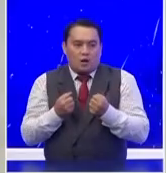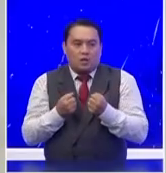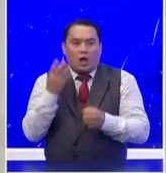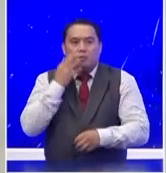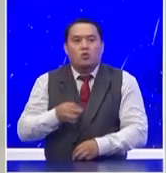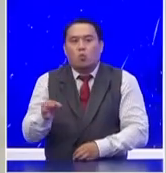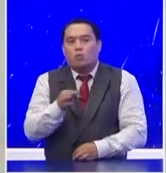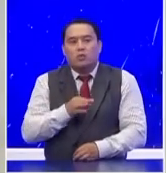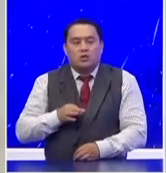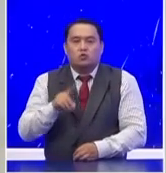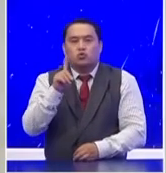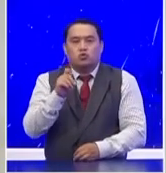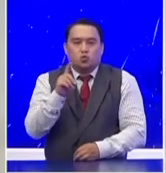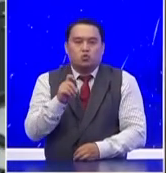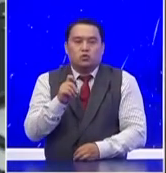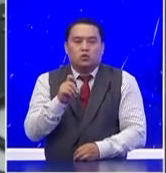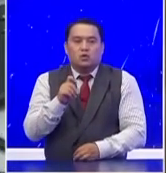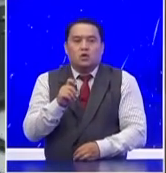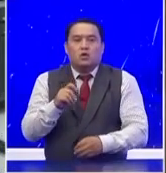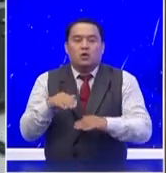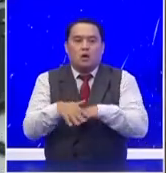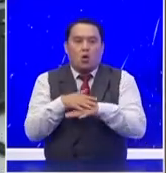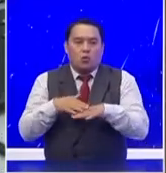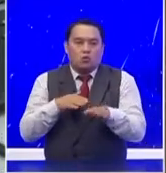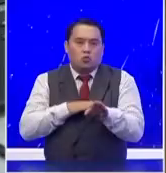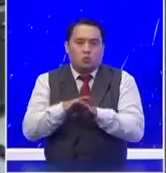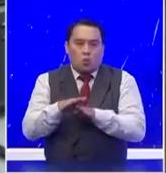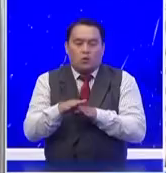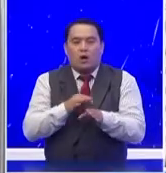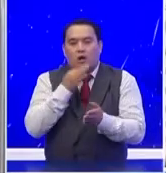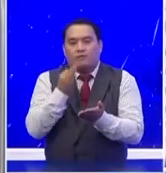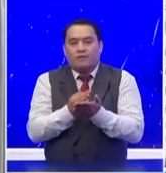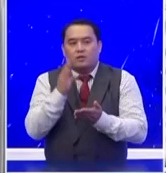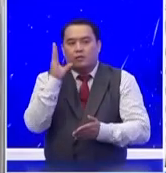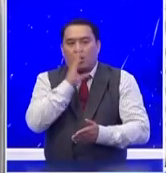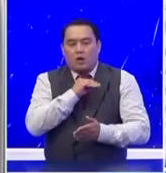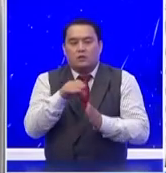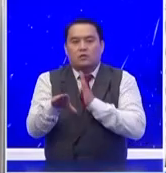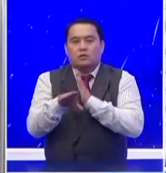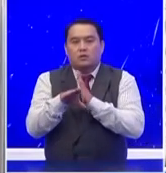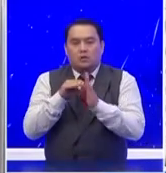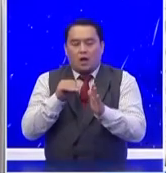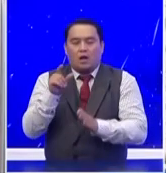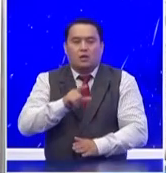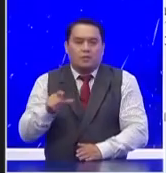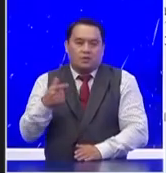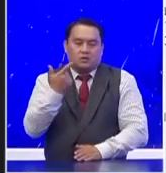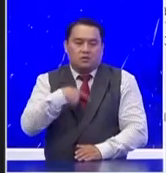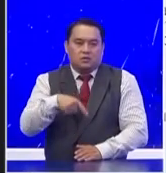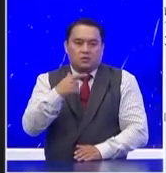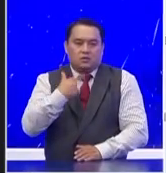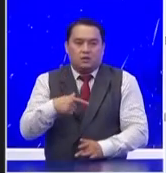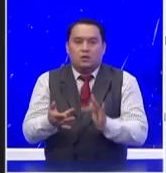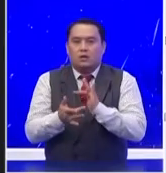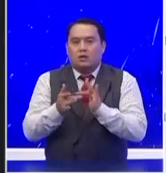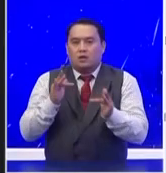Алматы облысында 100-ге жуық кеңесші тұрғындар сауалына толық жауап береді. Банк кеңесшілерін таңдау азаматтардың өз еркінде. Сайтқа